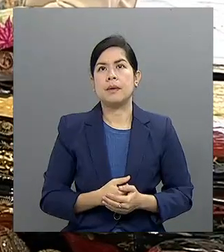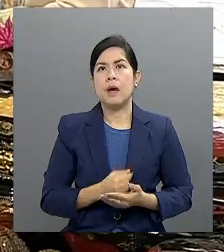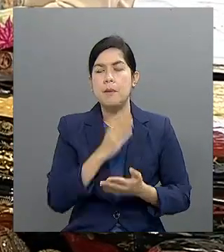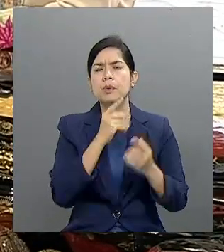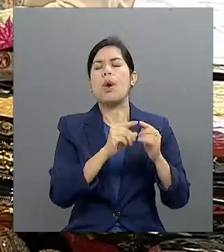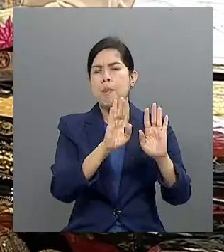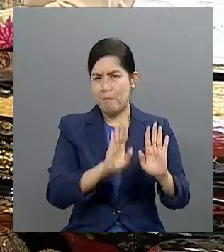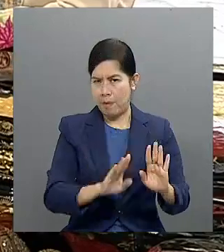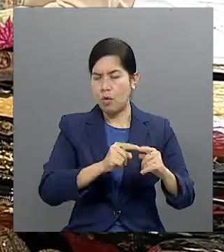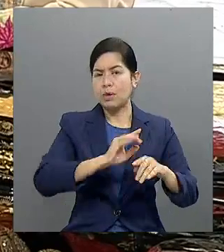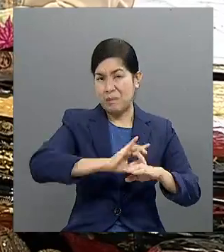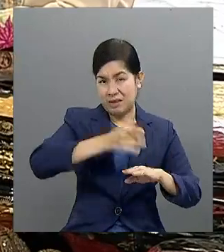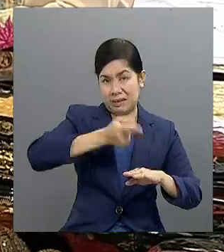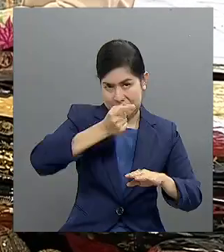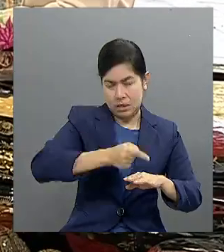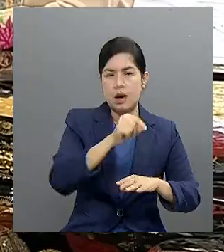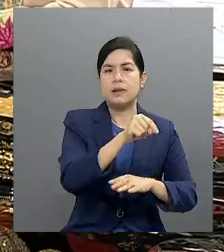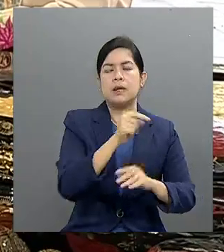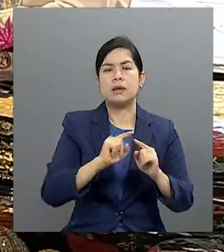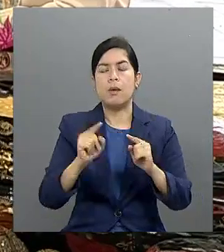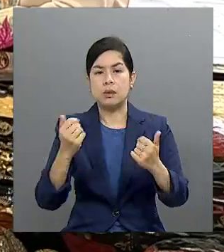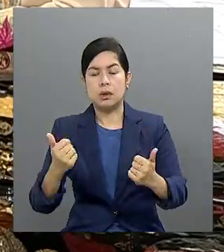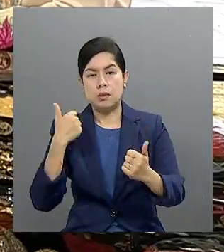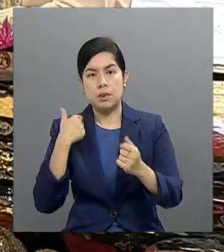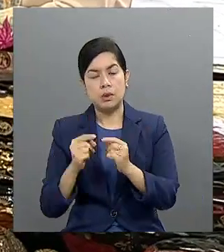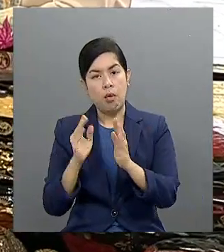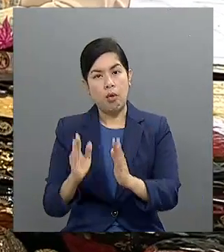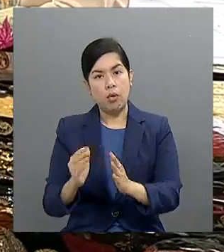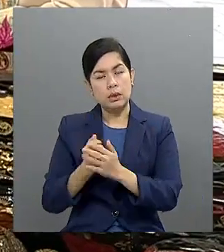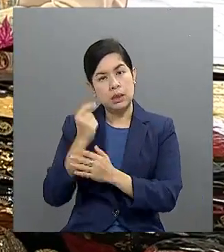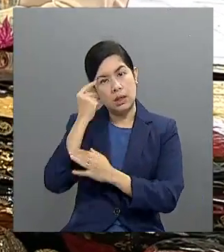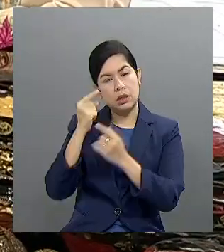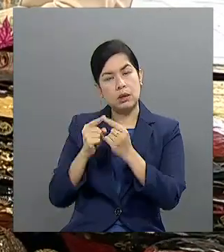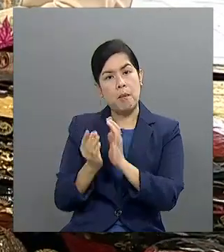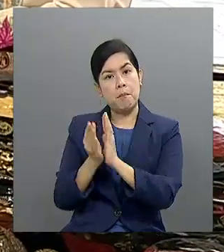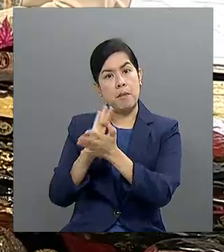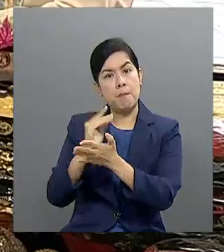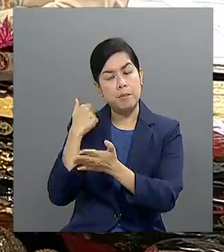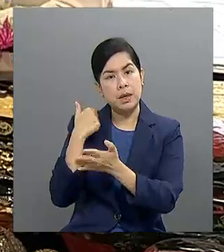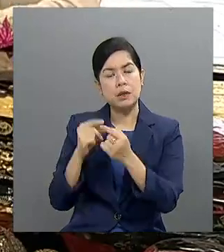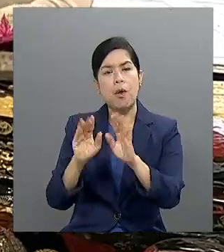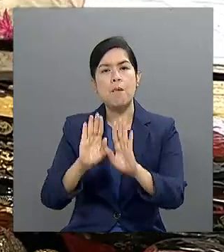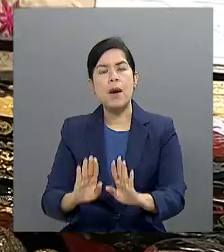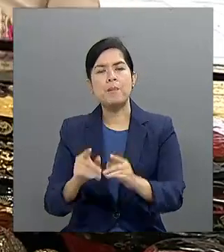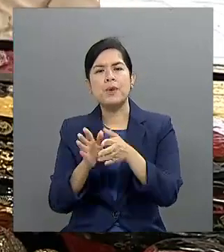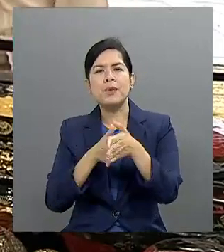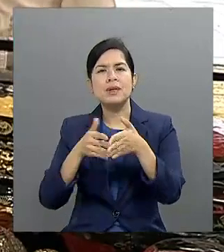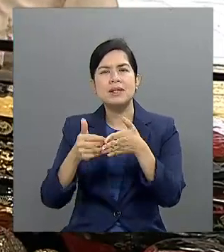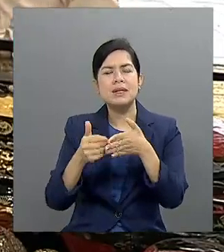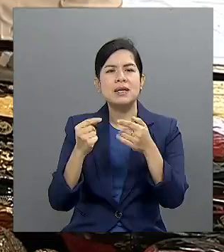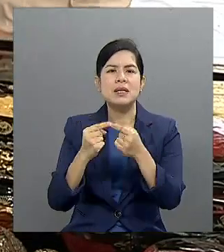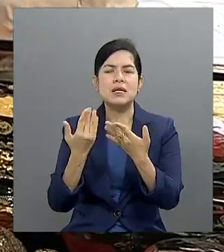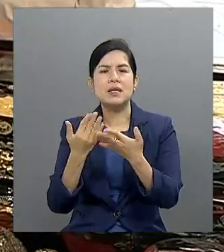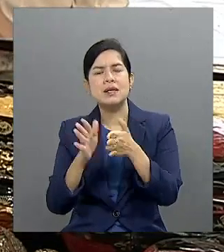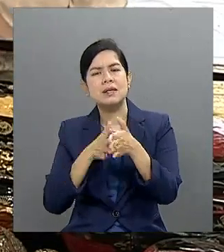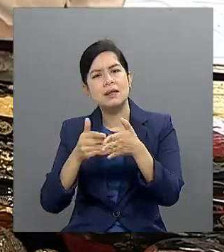จจุบันมีคนที่เขาก็ทำประยุกต์อาจจะใช้แป้งเป็นอัญชันฟักทองอะไรอย่างเงี้ยค่ะเพิ่มสีสันเปลี่ยนไส ้ ค่ะแต่คื